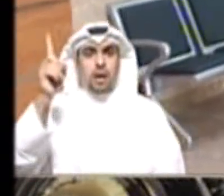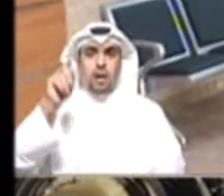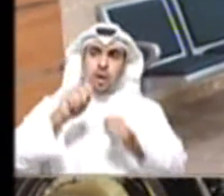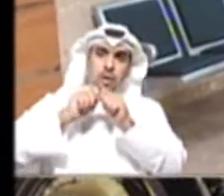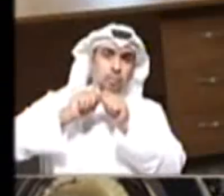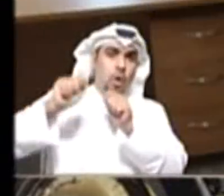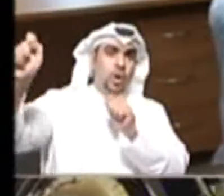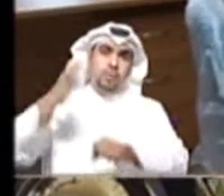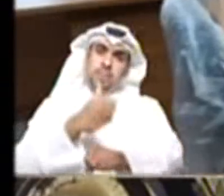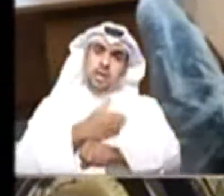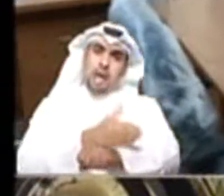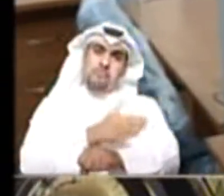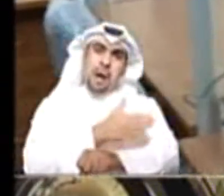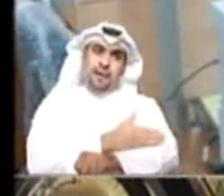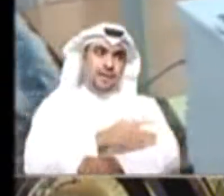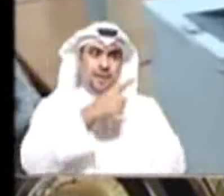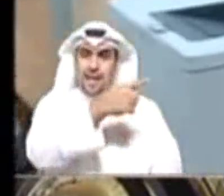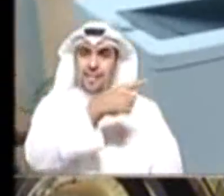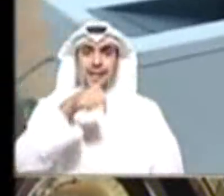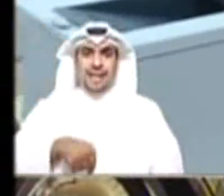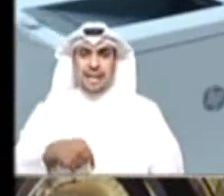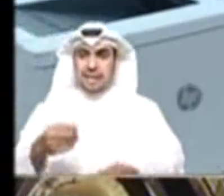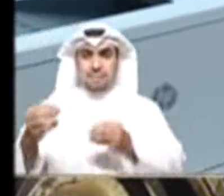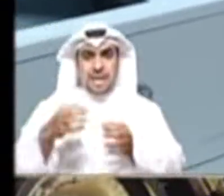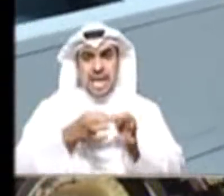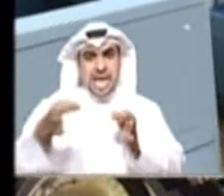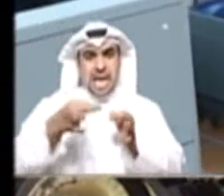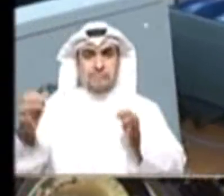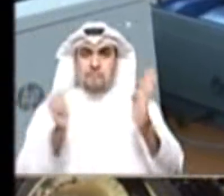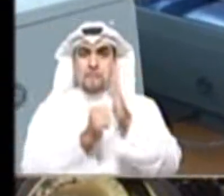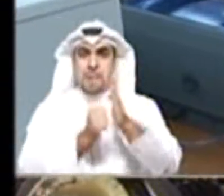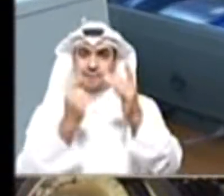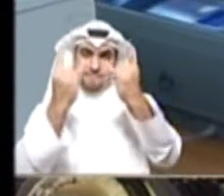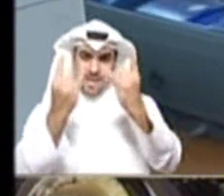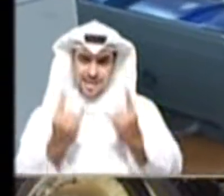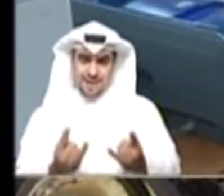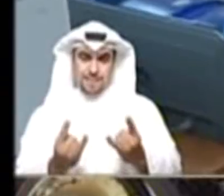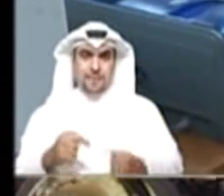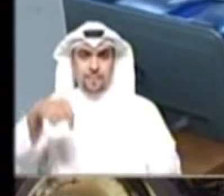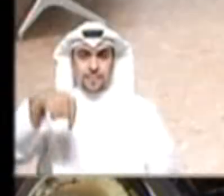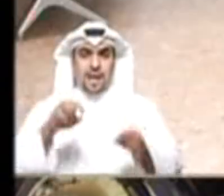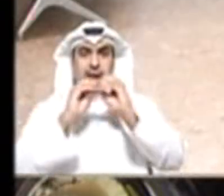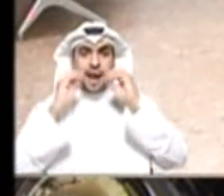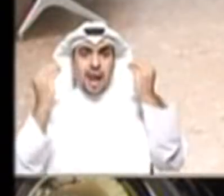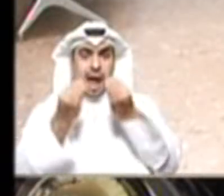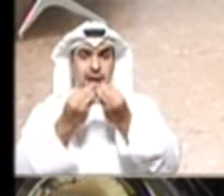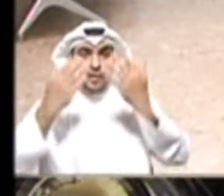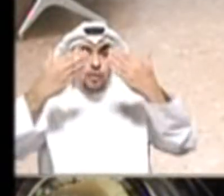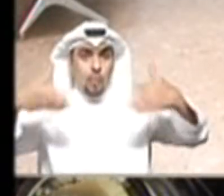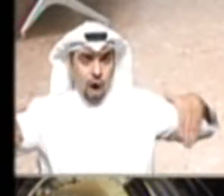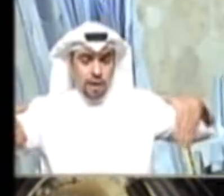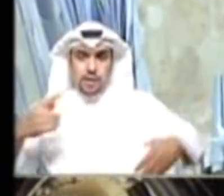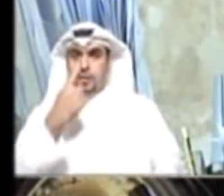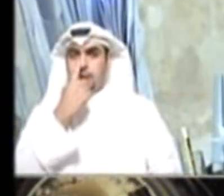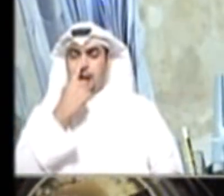ناس هذه. صالة مصغرة تشمل كافة الخدمات التي تقدمها الهيئة العامة لشؤون ذوي الإعاقة، وستوفر